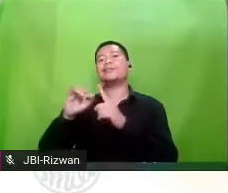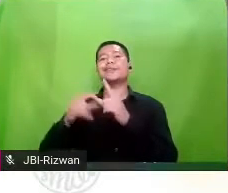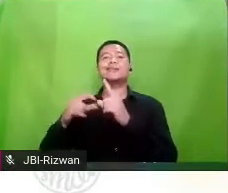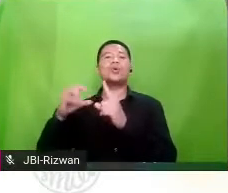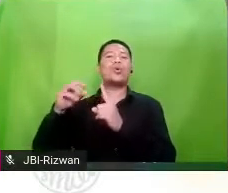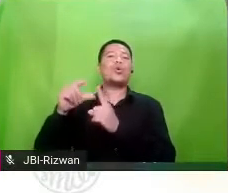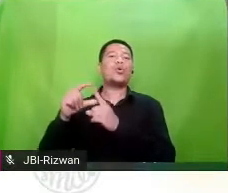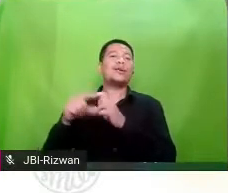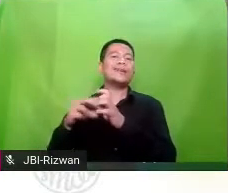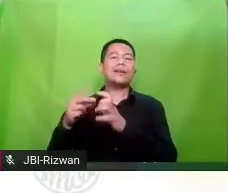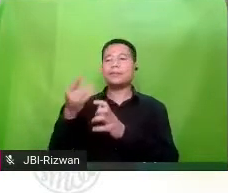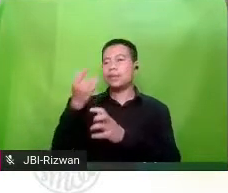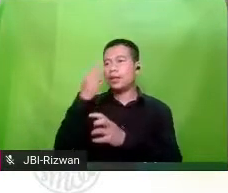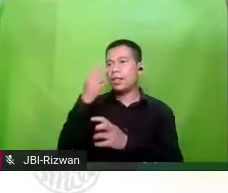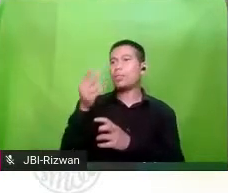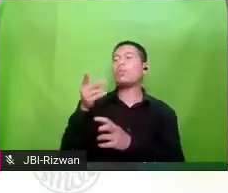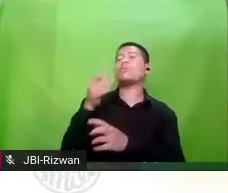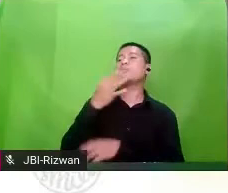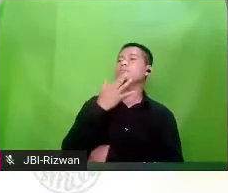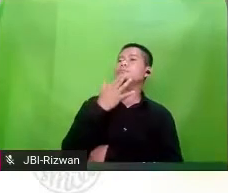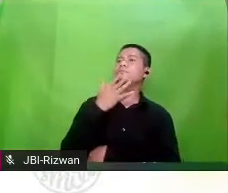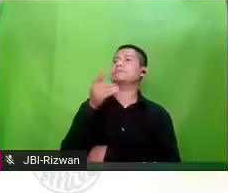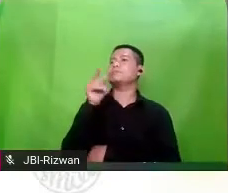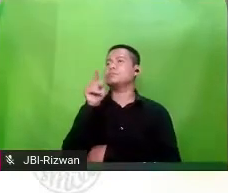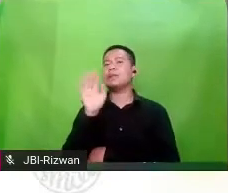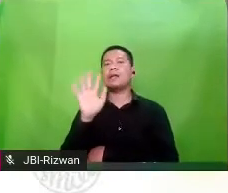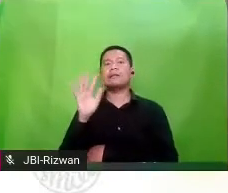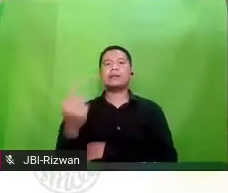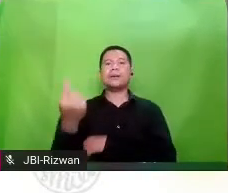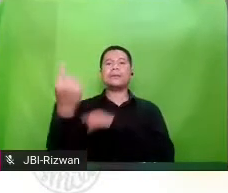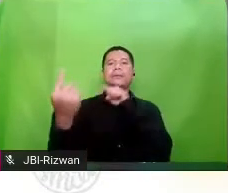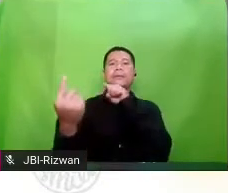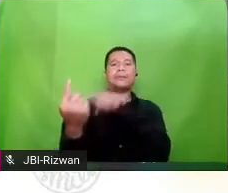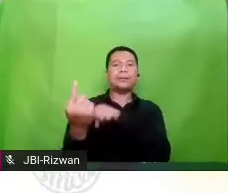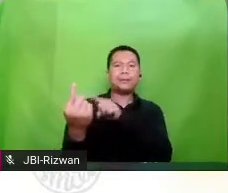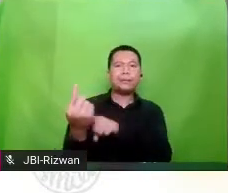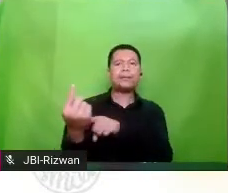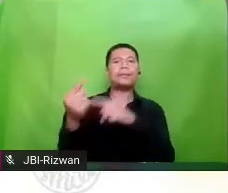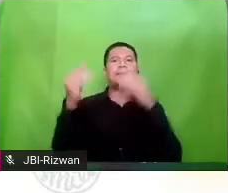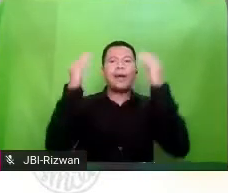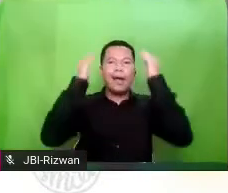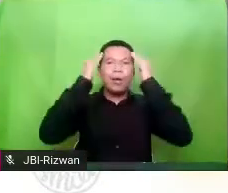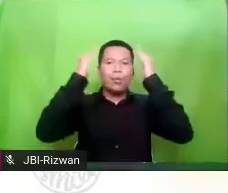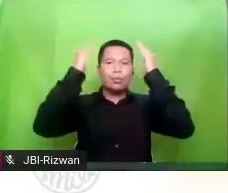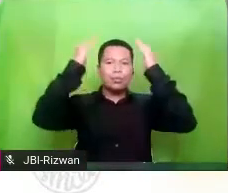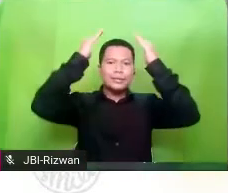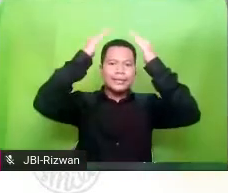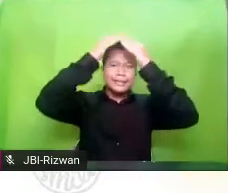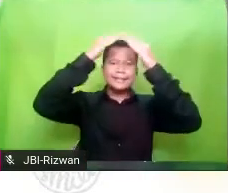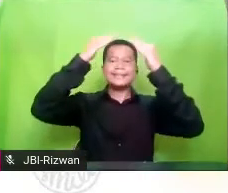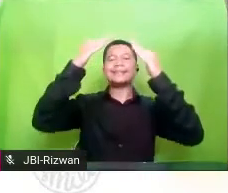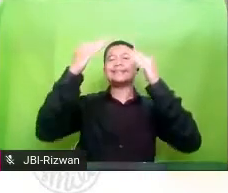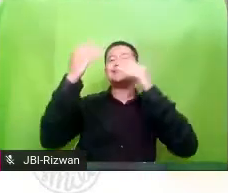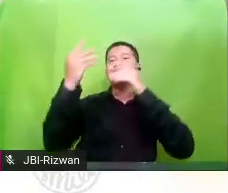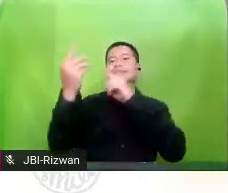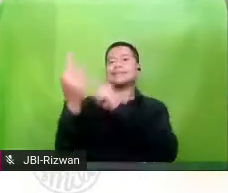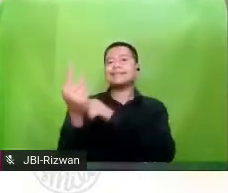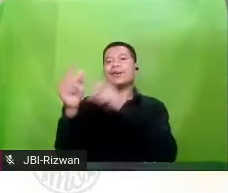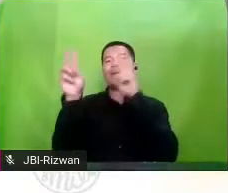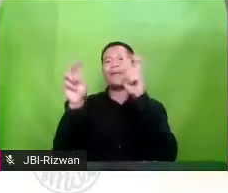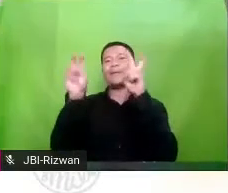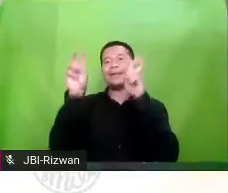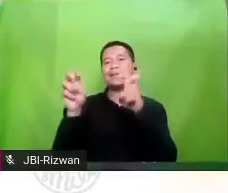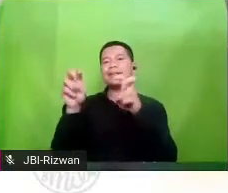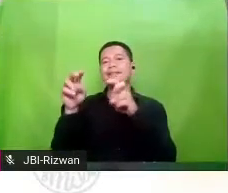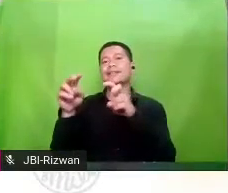bisa memperkirakan yang kita hadapi ini suatu autisme yang bentuknya kompleks perilakunya. Nah,